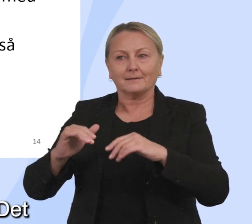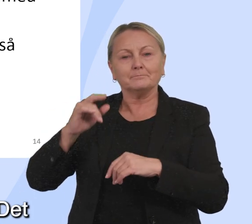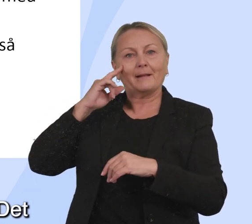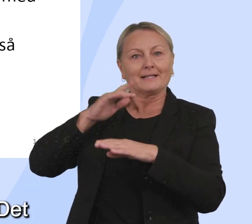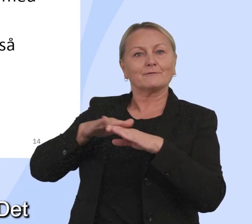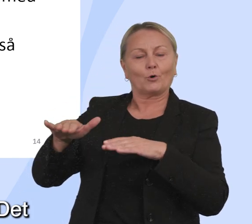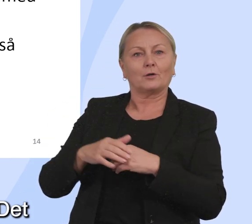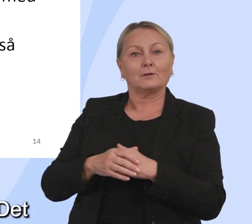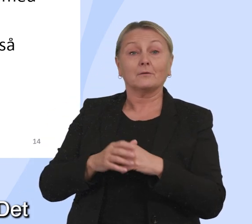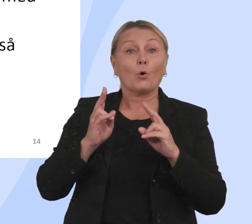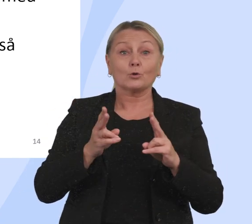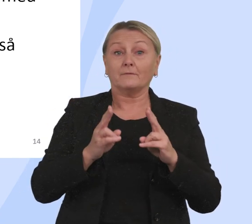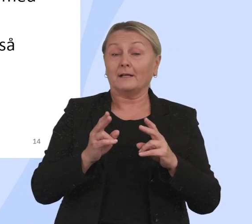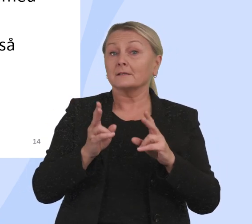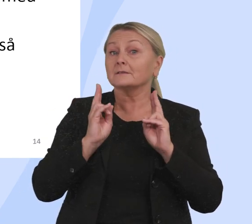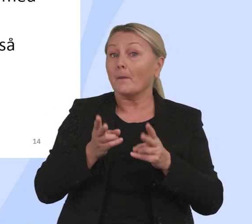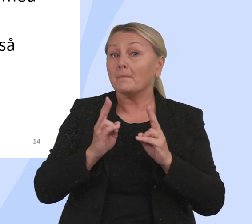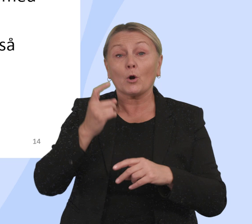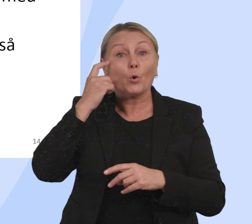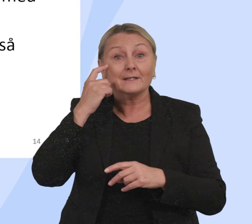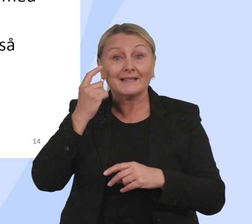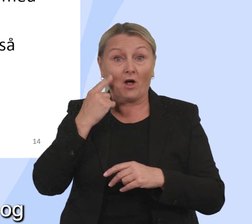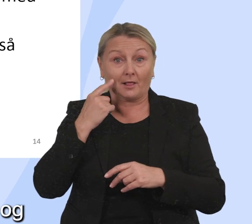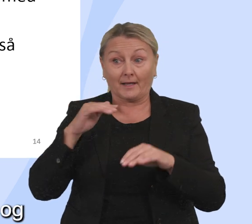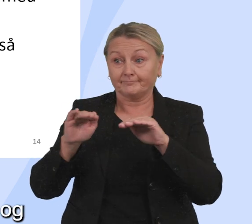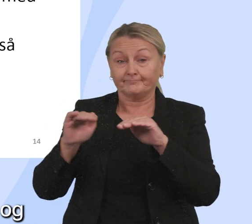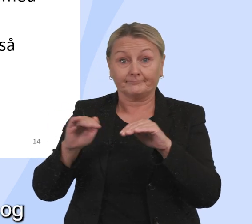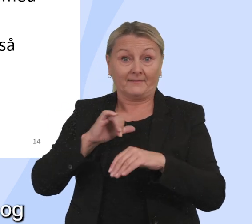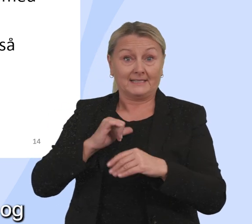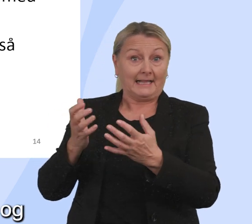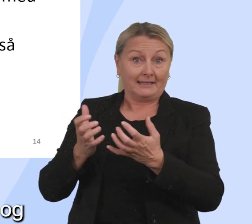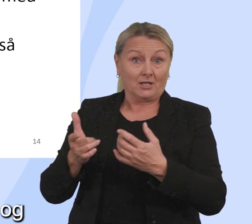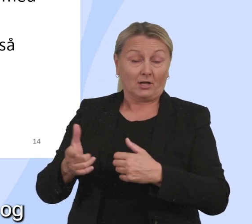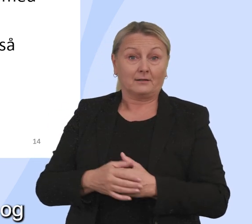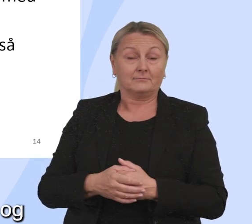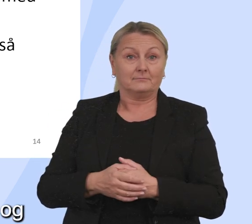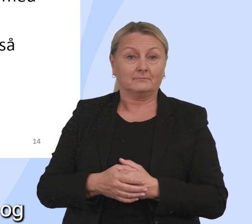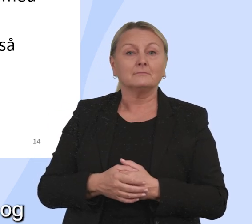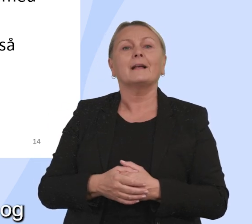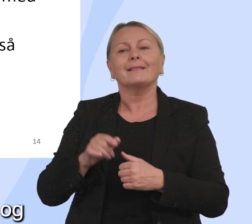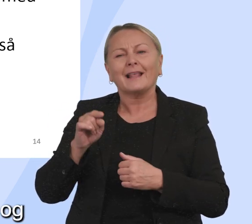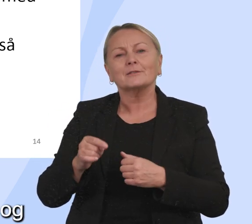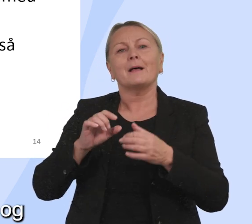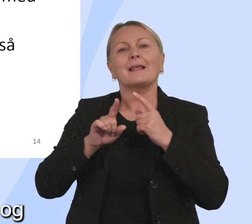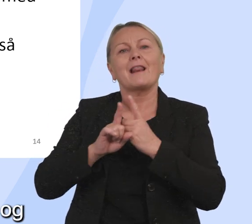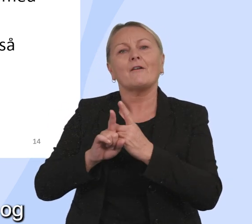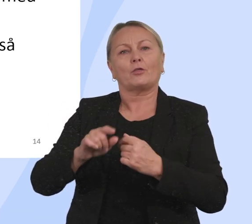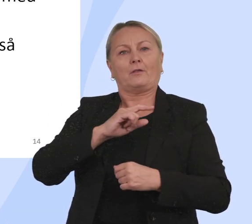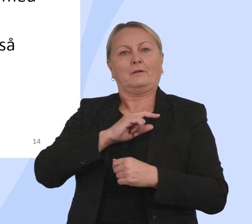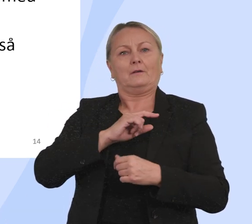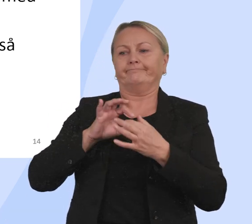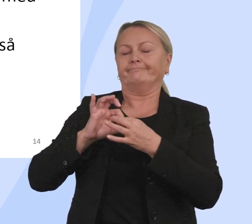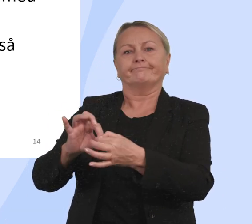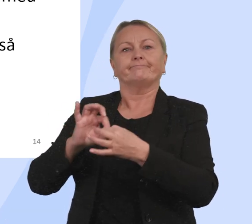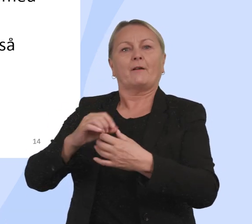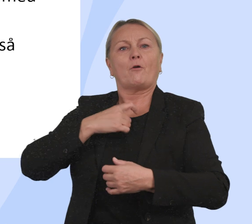samme kognitiv alder, hvis det er det, der er mest interessant. Altså det, der er relevant for mig, og for jeg kan se, at andre synes er relevant, og